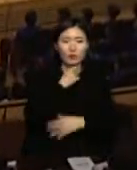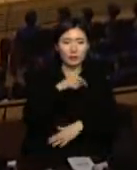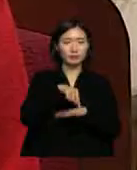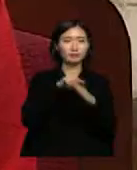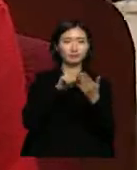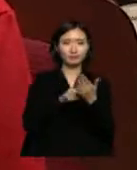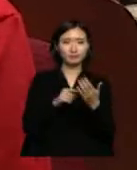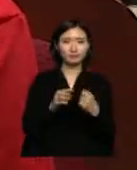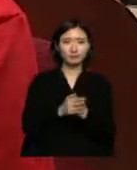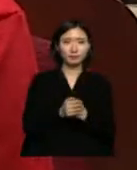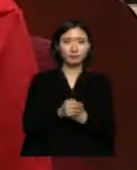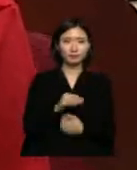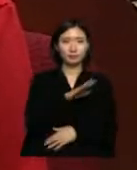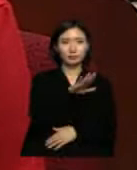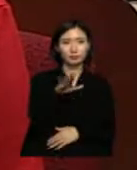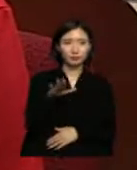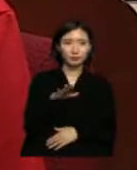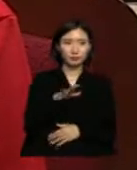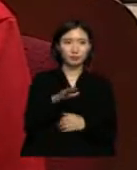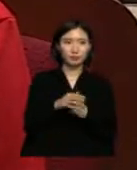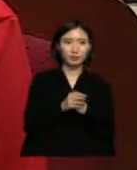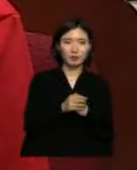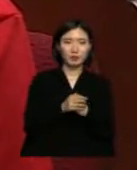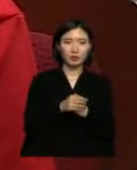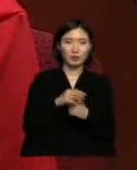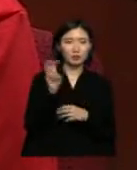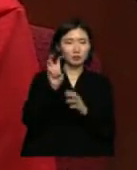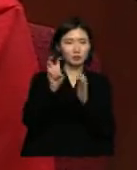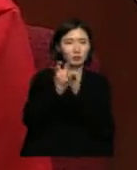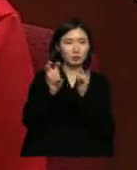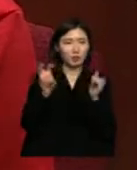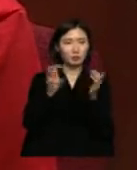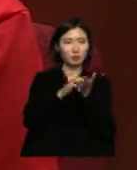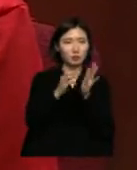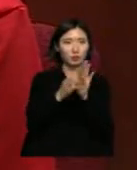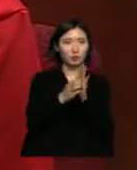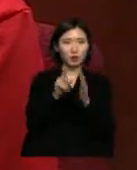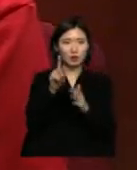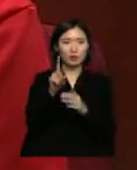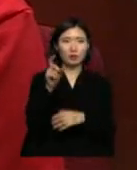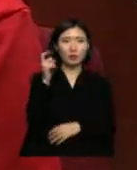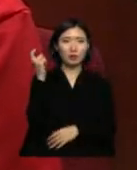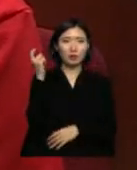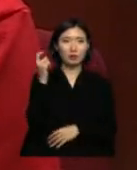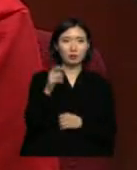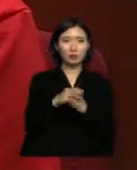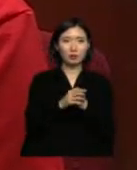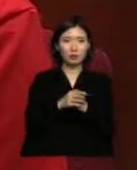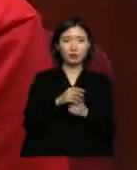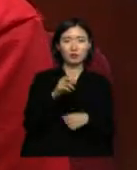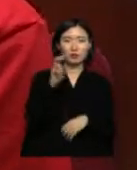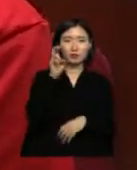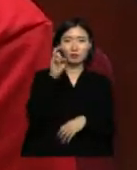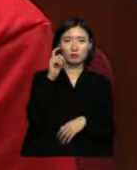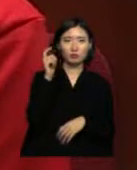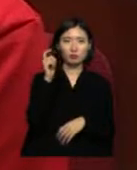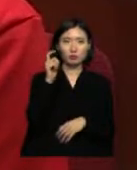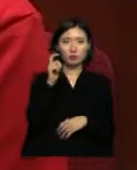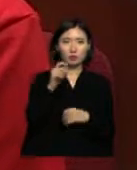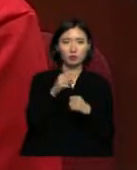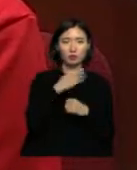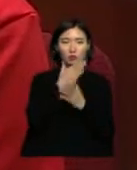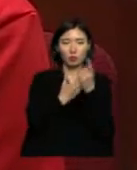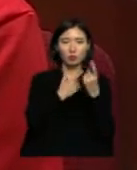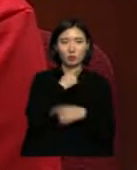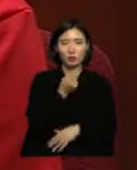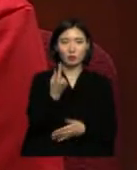마음에서입니다. 저희가 거위동에서 왔는데 30명이 그 한 목소리, 한 그 노래는 못하지만은 예, 통일을 염원하기